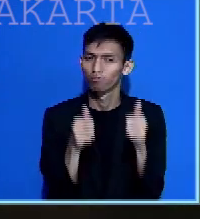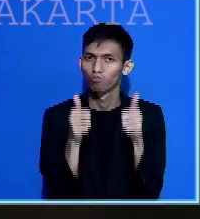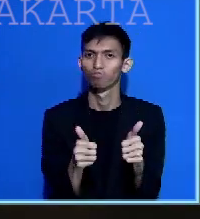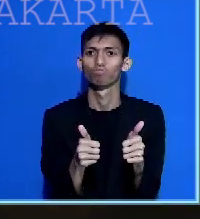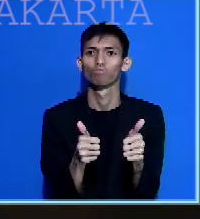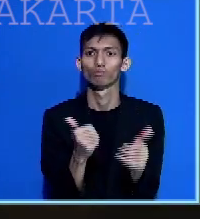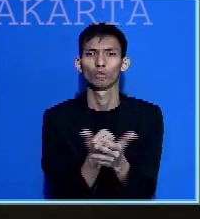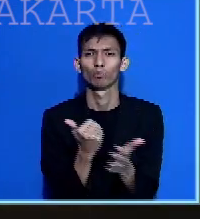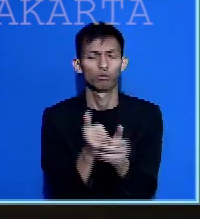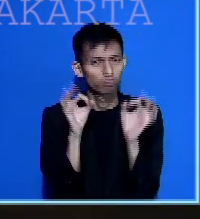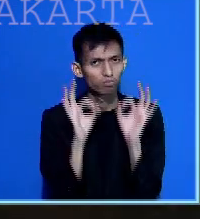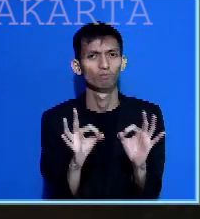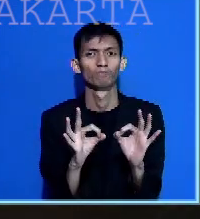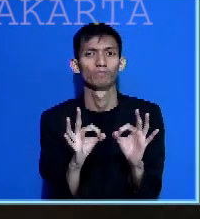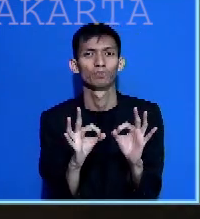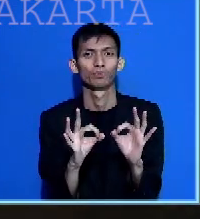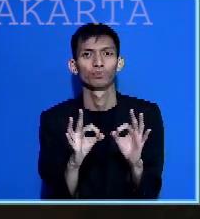ingkung.